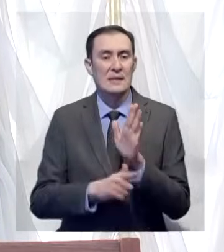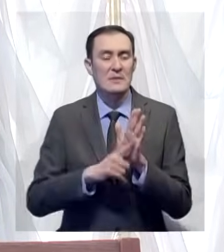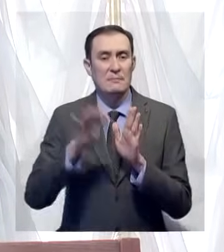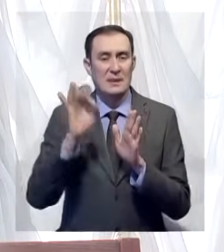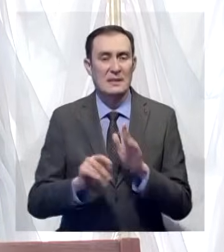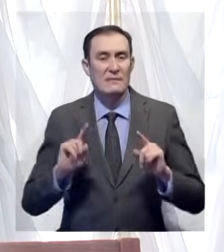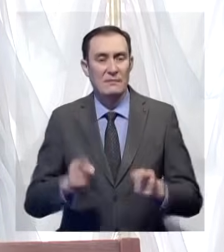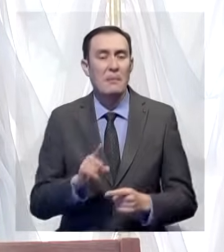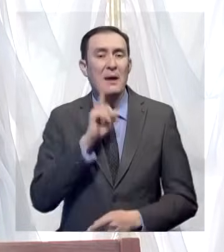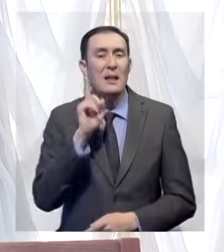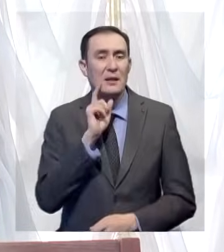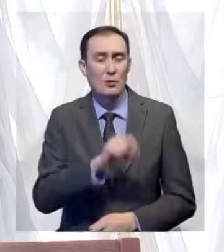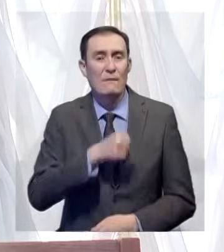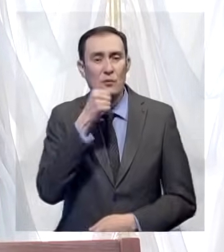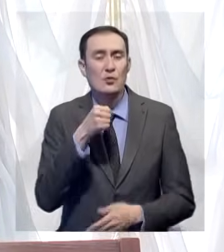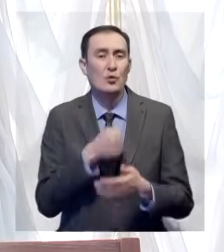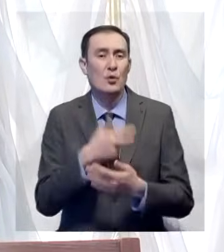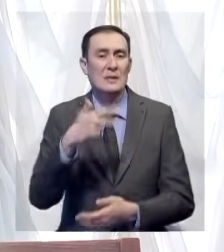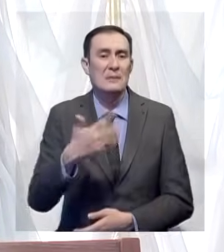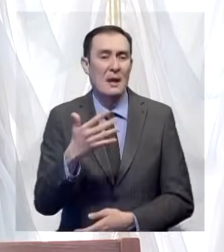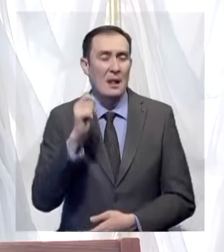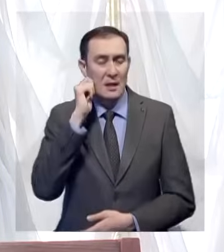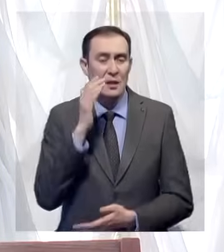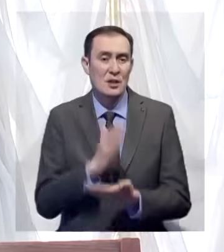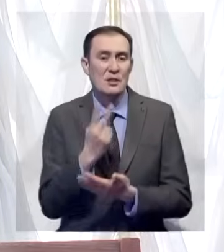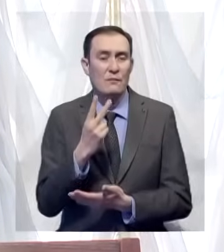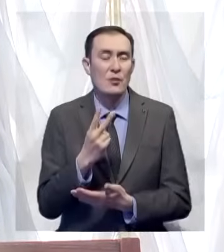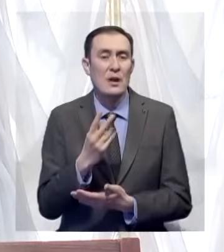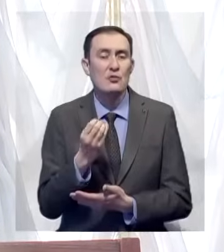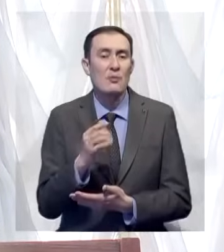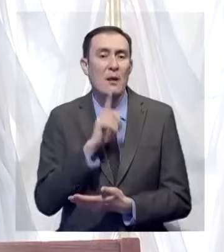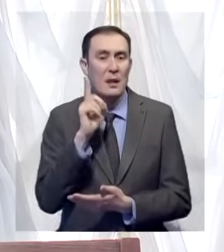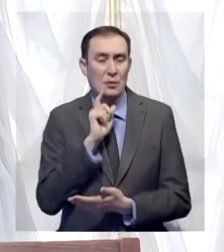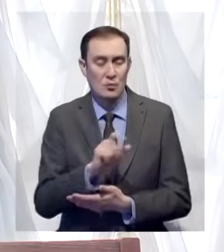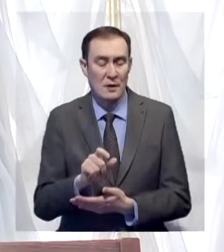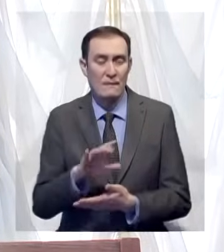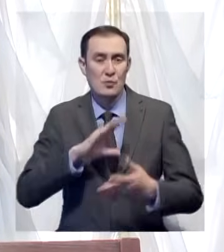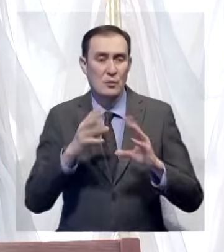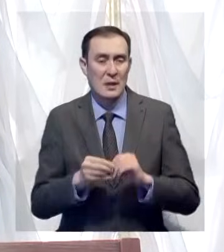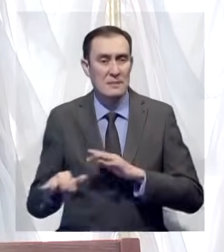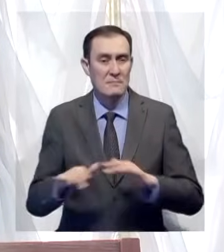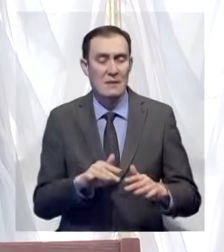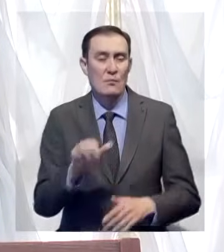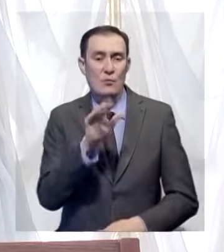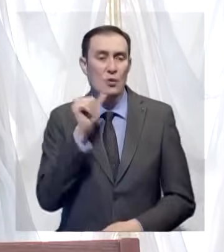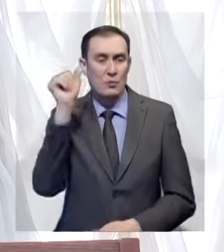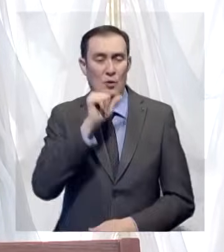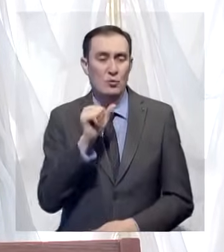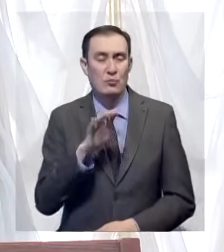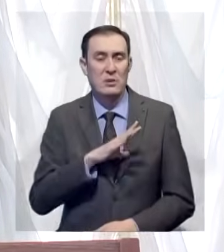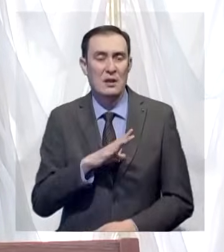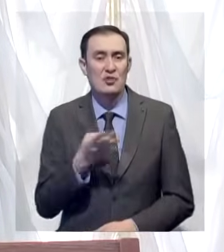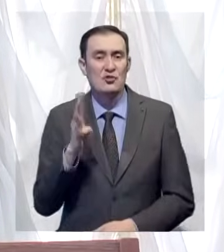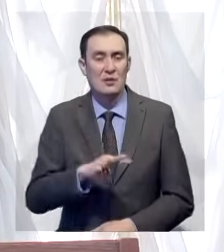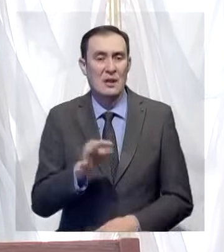70% задержанных – это молодые люди в возрасте до 35 лет. Есть двое несовершеннолетних. В результате принятых мер в прошлом году ликвидировано